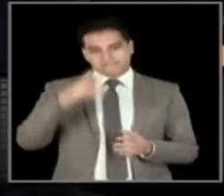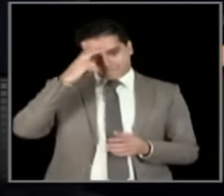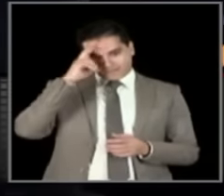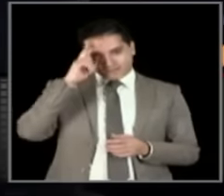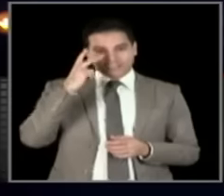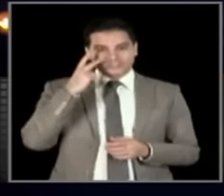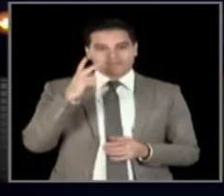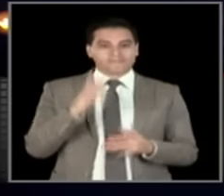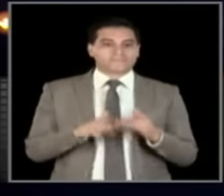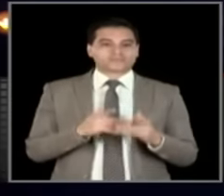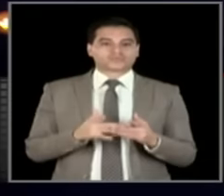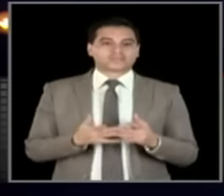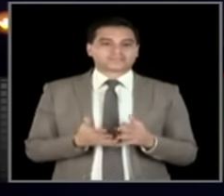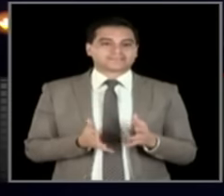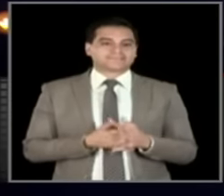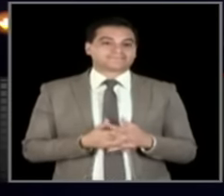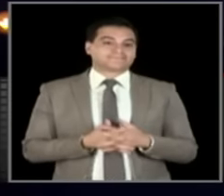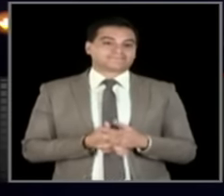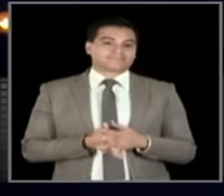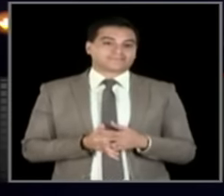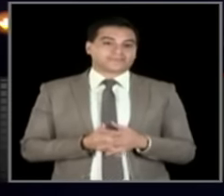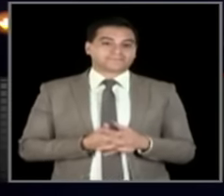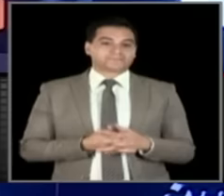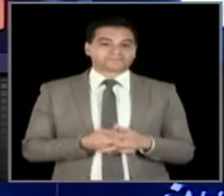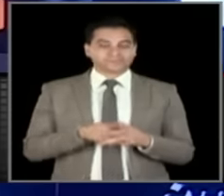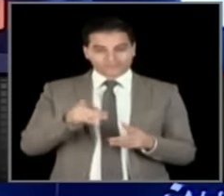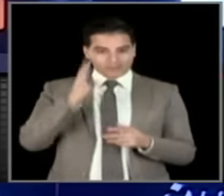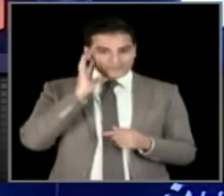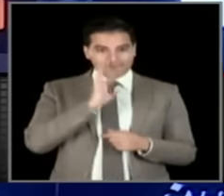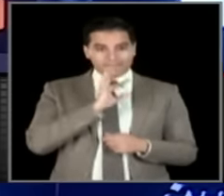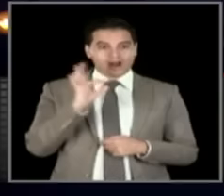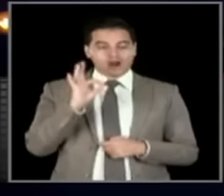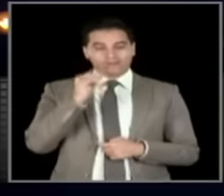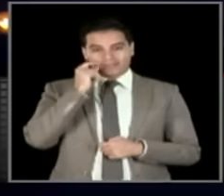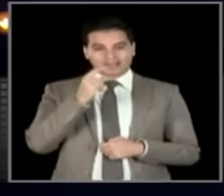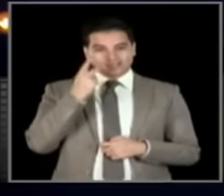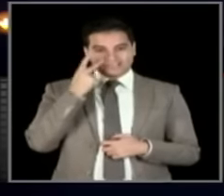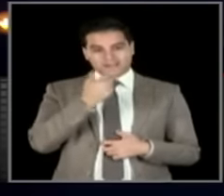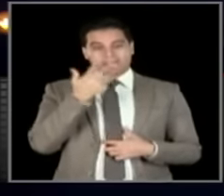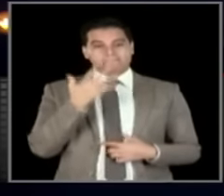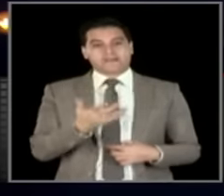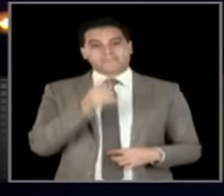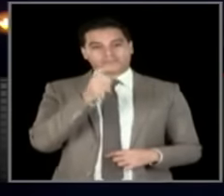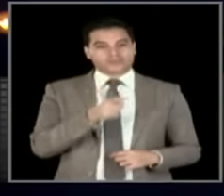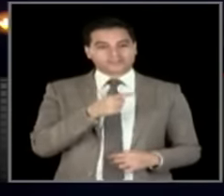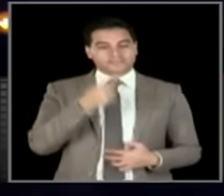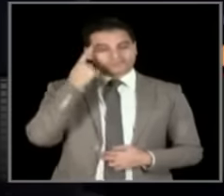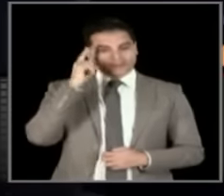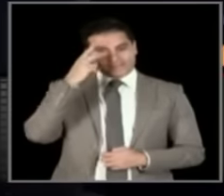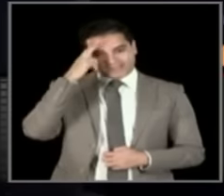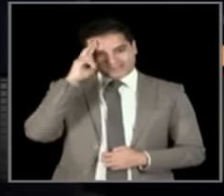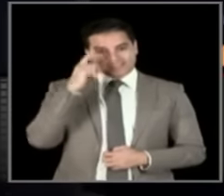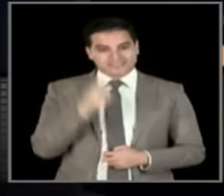كلنا. كلنا شفناه. يعني البروفيسور اللي كلنا انبهرنا بيه مش عارفين